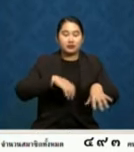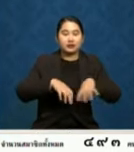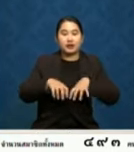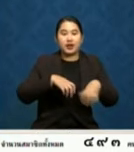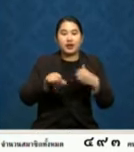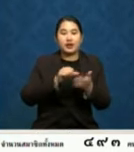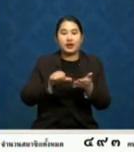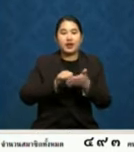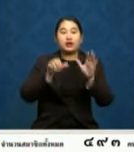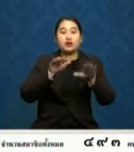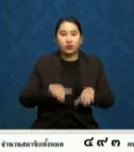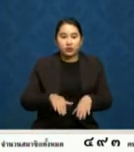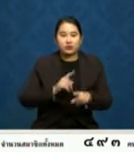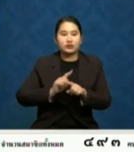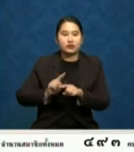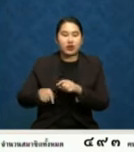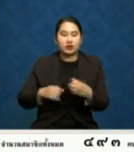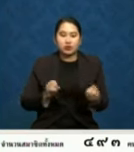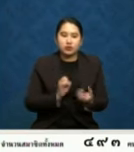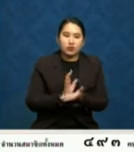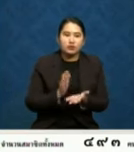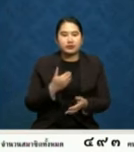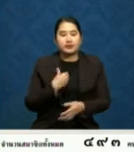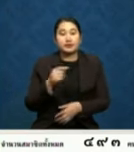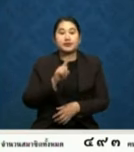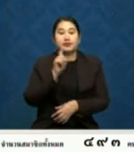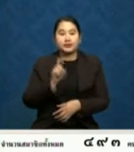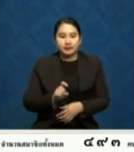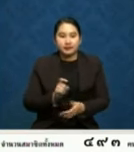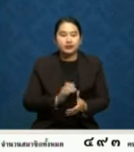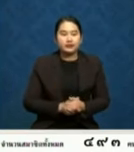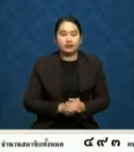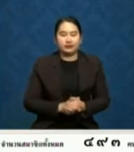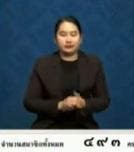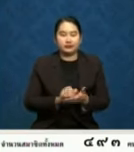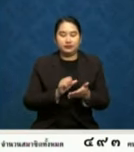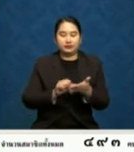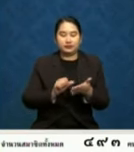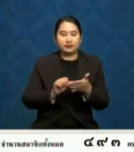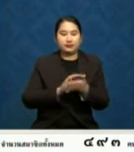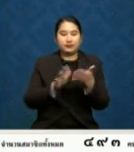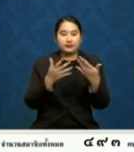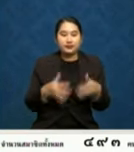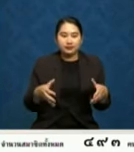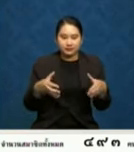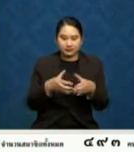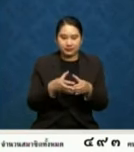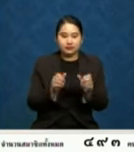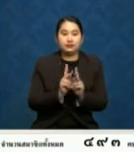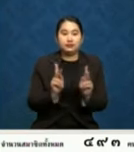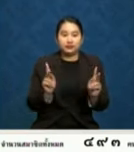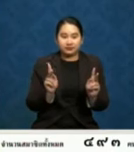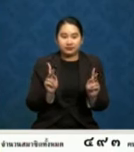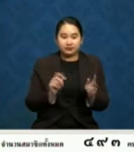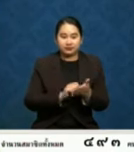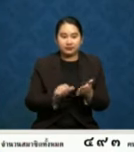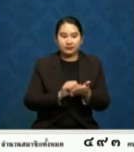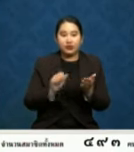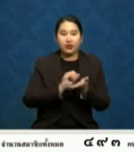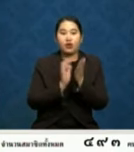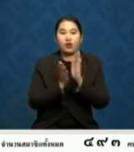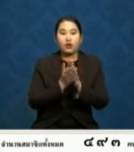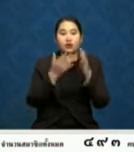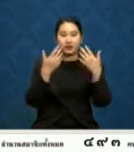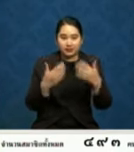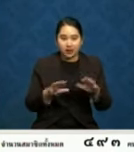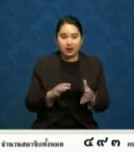ปรับรดครับท่านประธานว่าจะกระทบเนื้องานแบบไหนอย่างไรครับทั้งนั้นนะครับเอ่อทางกรรมาธิการนะครับก็ได้ปรับลดงบประมาณไป